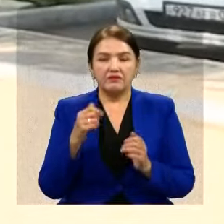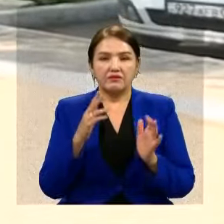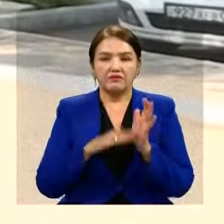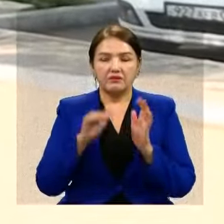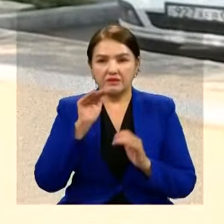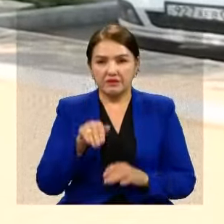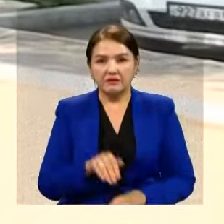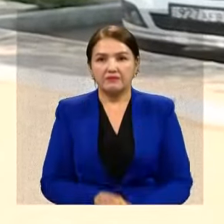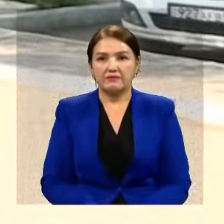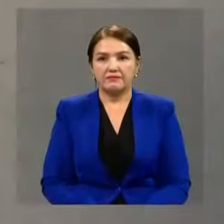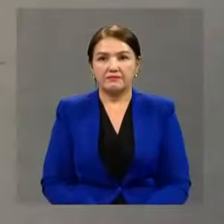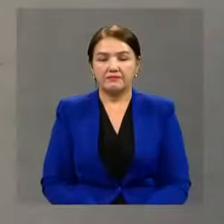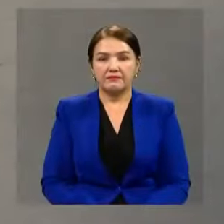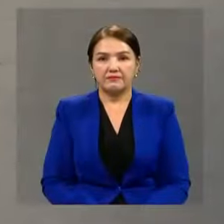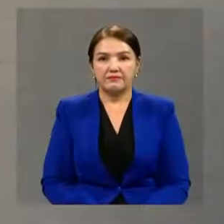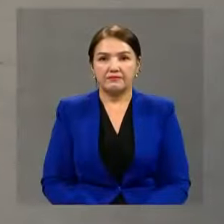тысяч.